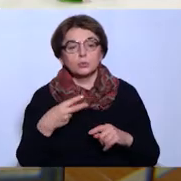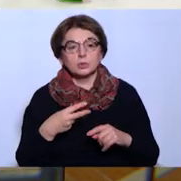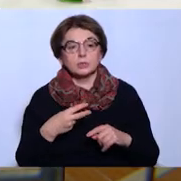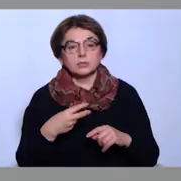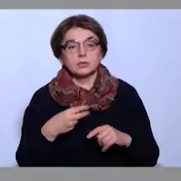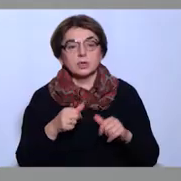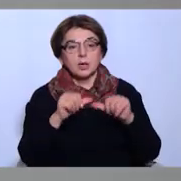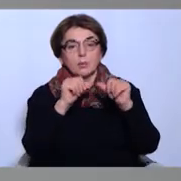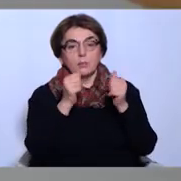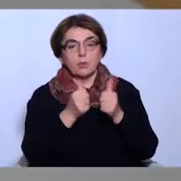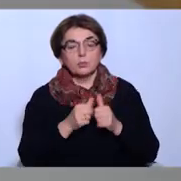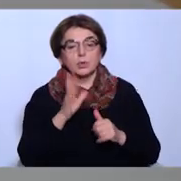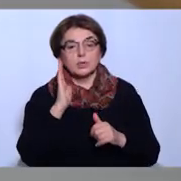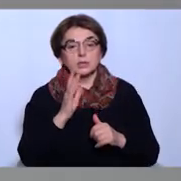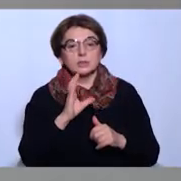რომ ფორმულაში იქნება